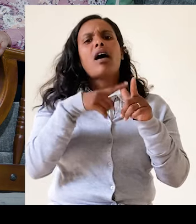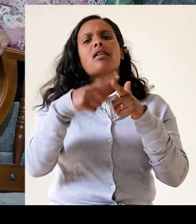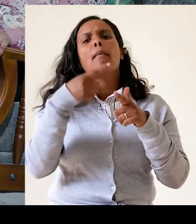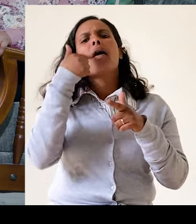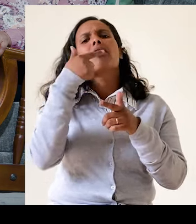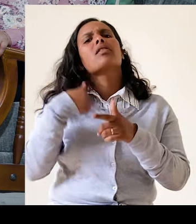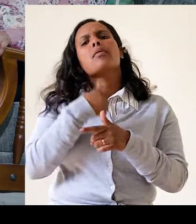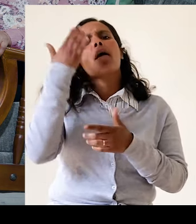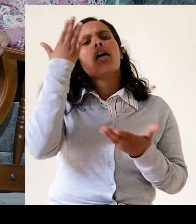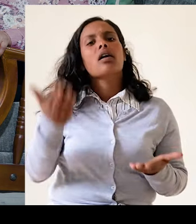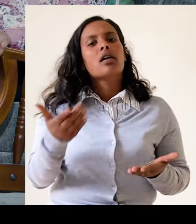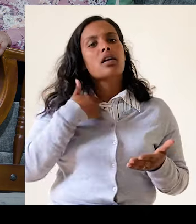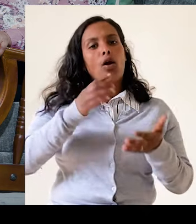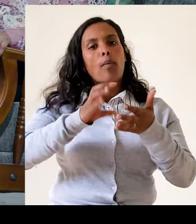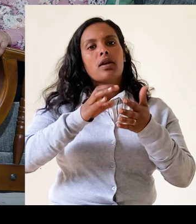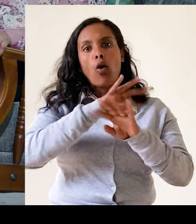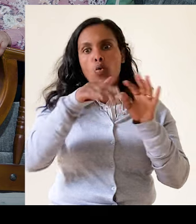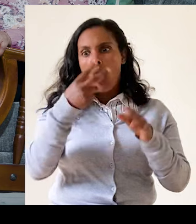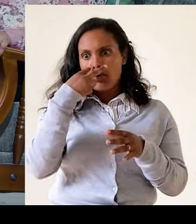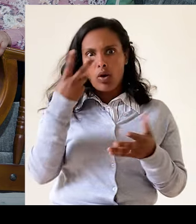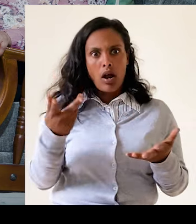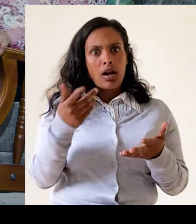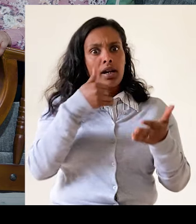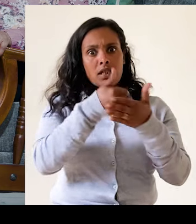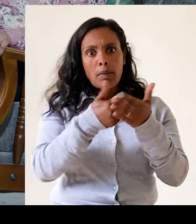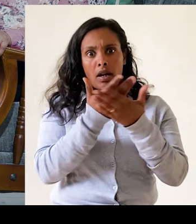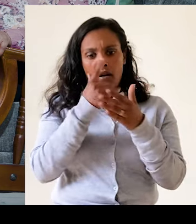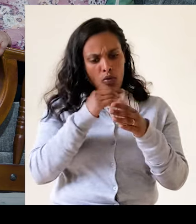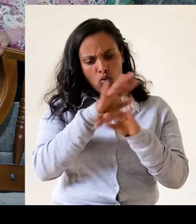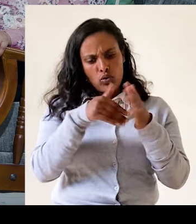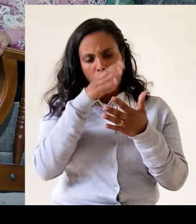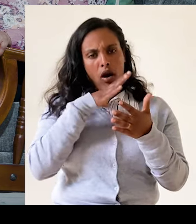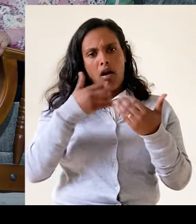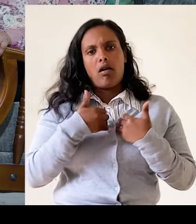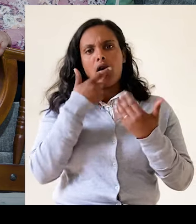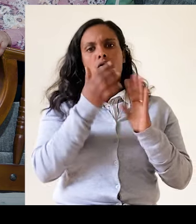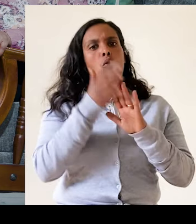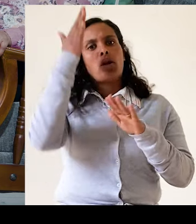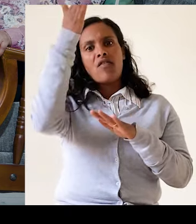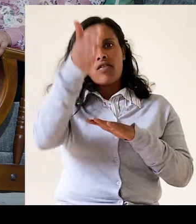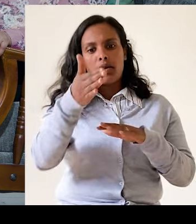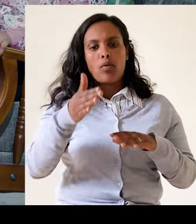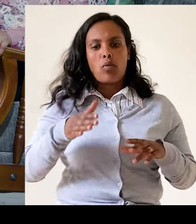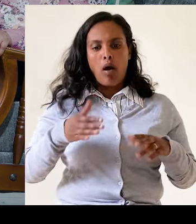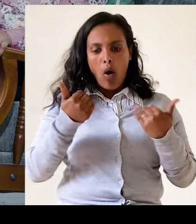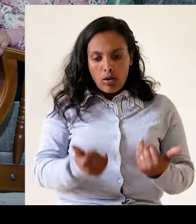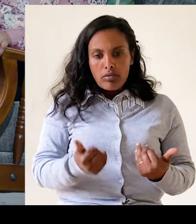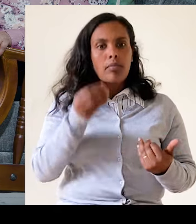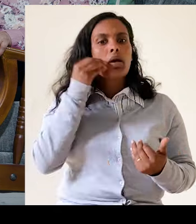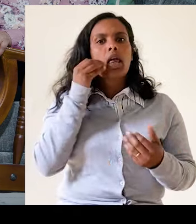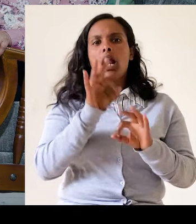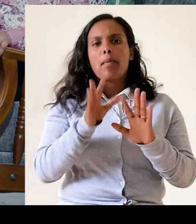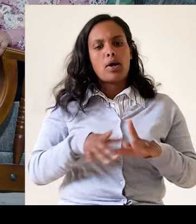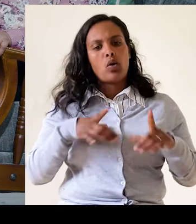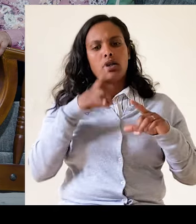ነው የሚያቀኝ? እኔ እኮ ሚዲያ ሁሉ አይቶኛል አይደለ? ለደረሰብኝ ነገር አሁንም ወደፊትም መጠለያ የለኝም፣ መኖር